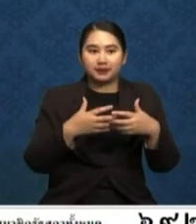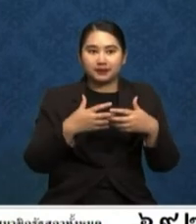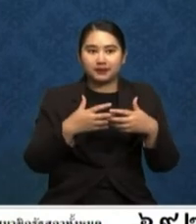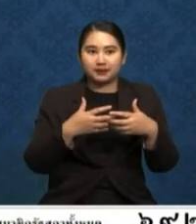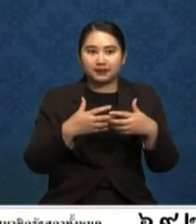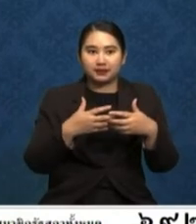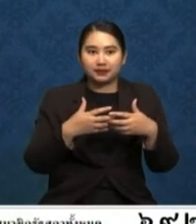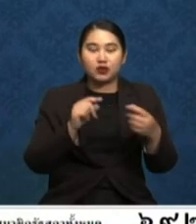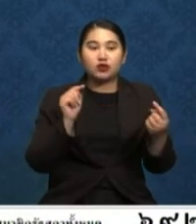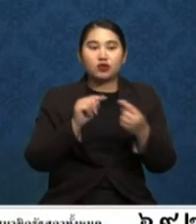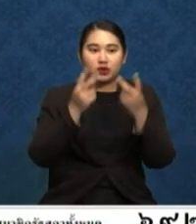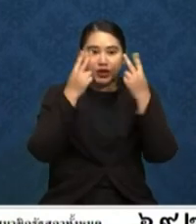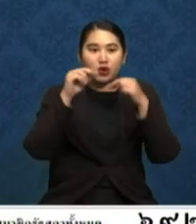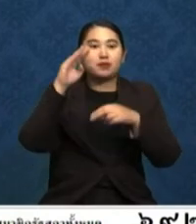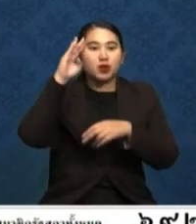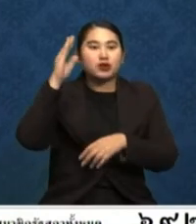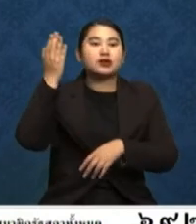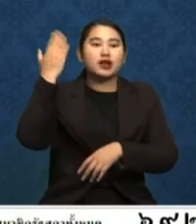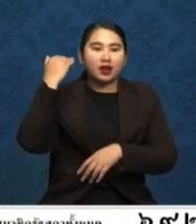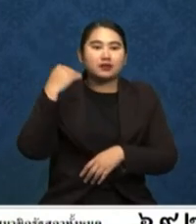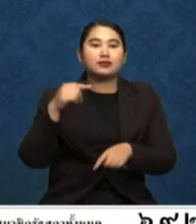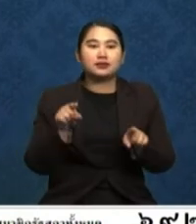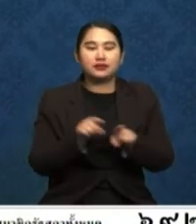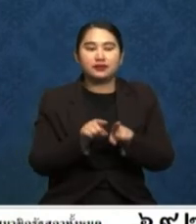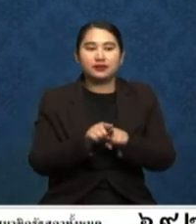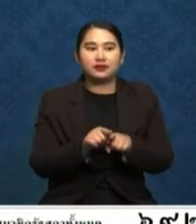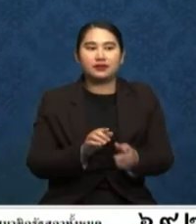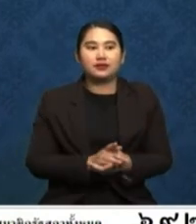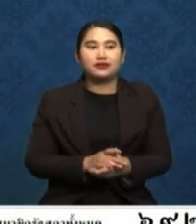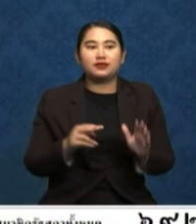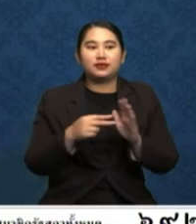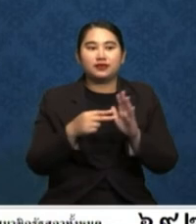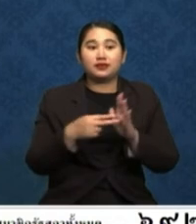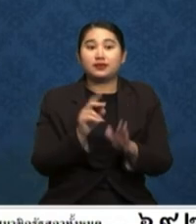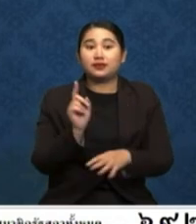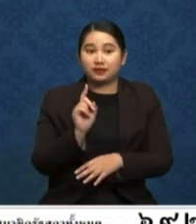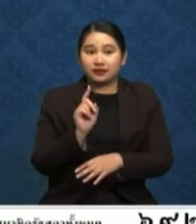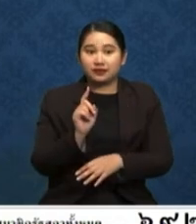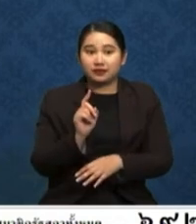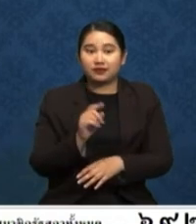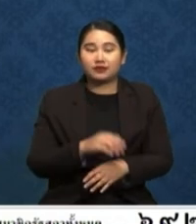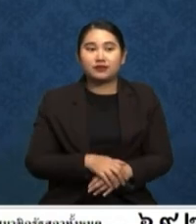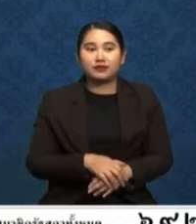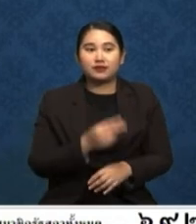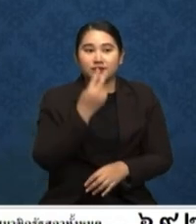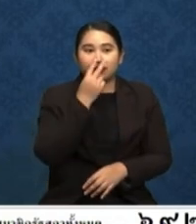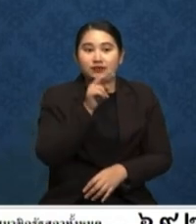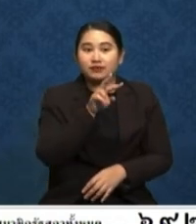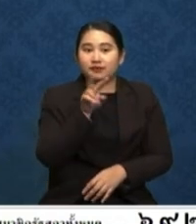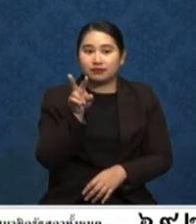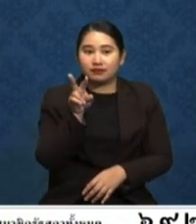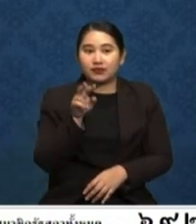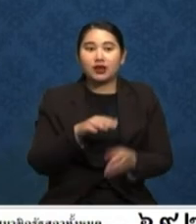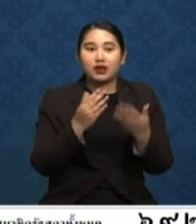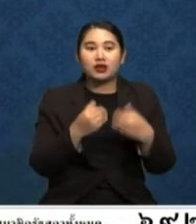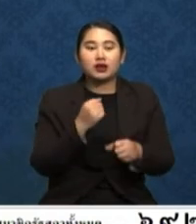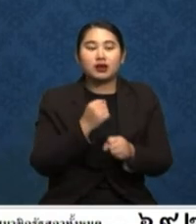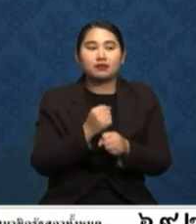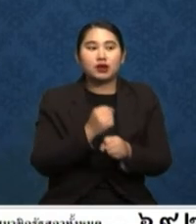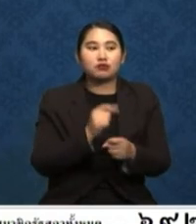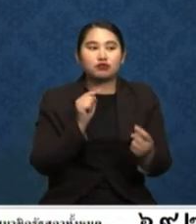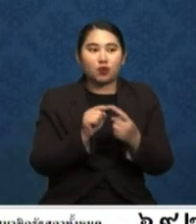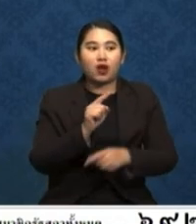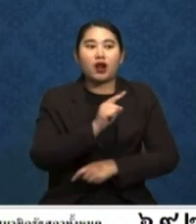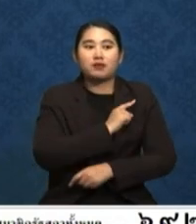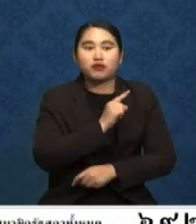รัฐบาลพลเอกประยุทธ์เช่นกันนั่นหมายความว่าไม่มากก็น้อยนะคะที่ท่านจะต้องมีส่วนรับผิด